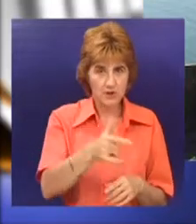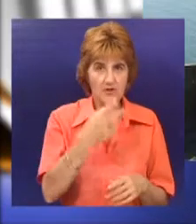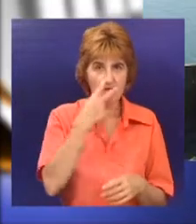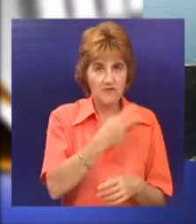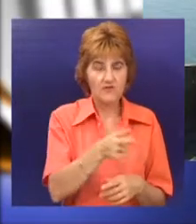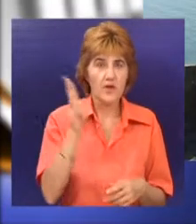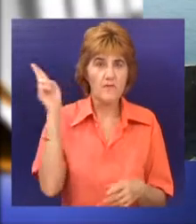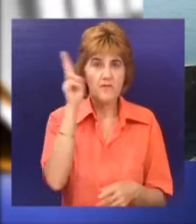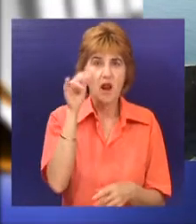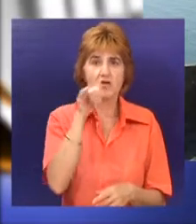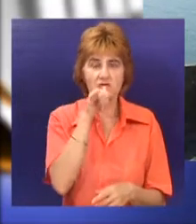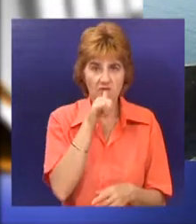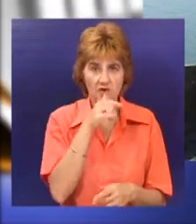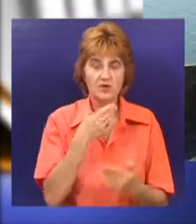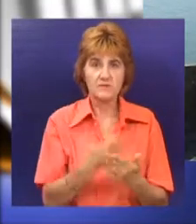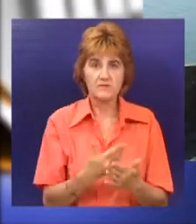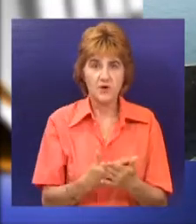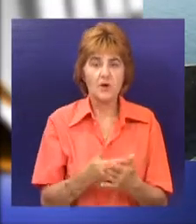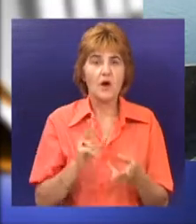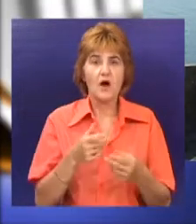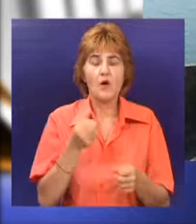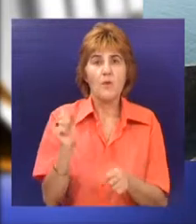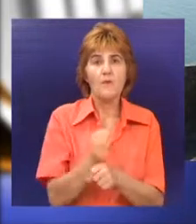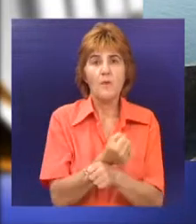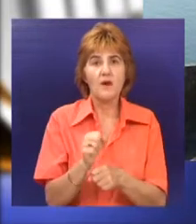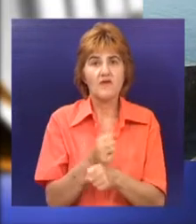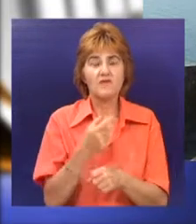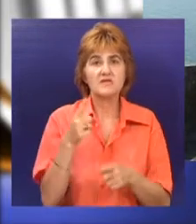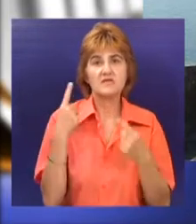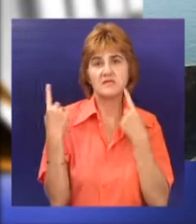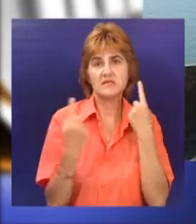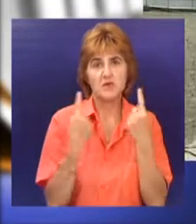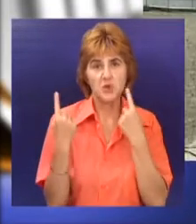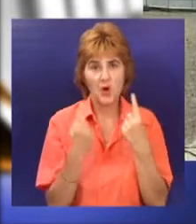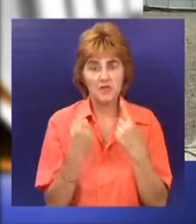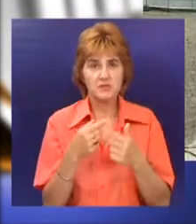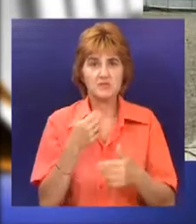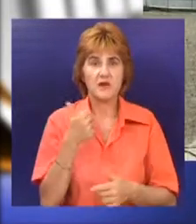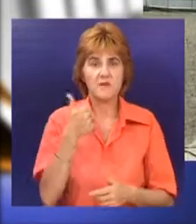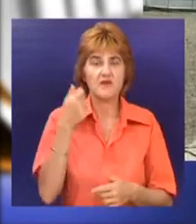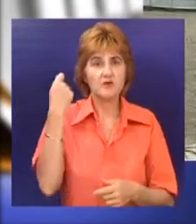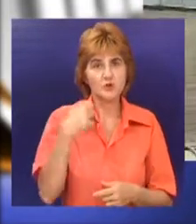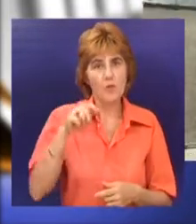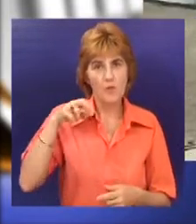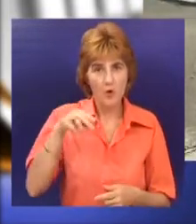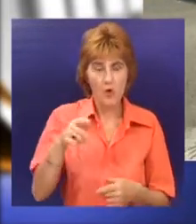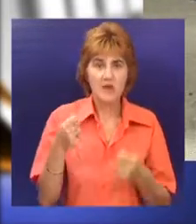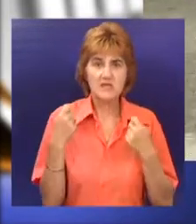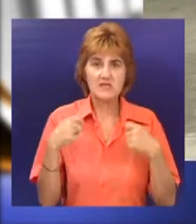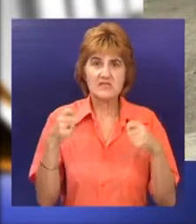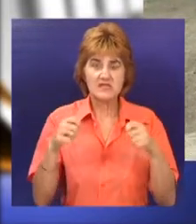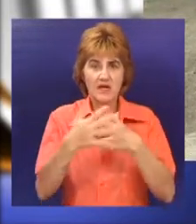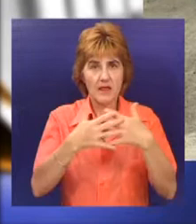jezera Palić u preduzeću Park Palić. Kako bi se popravila situacija sa jezerom, prvi najskuplji korak je urađen, a to je